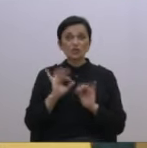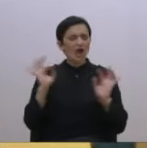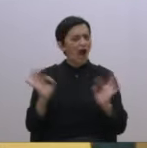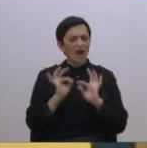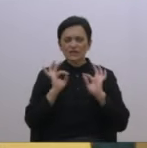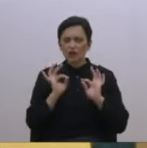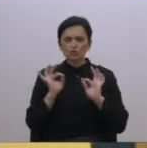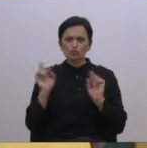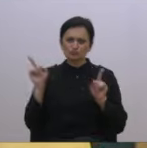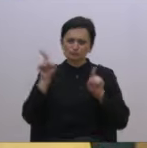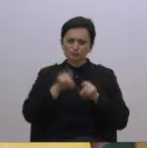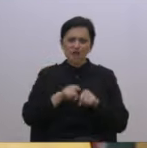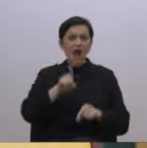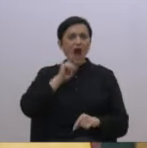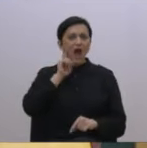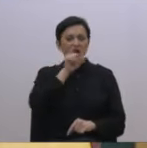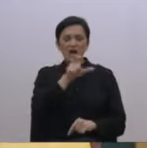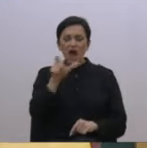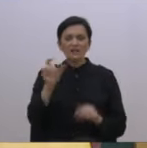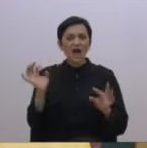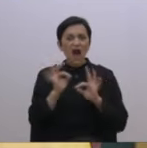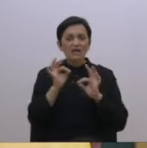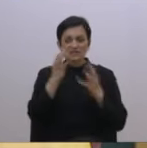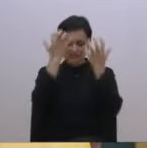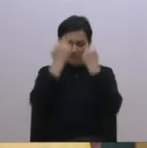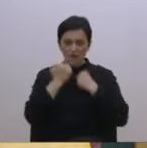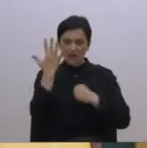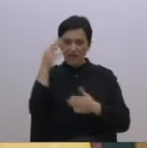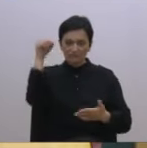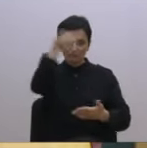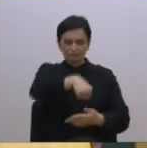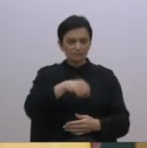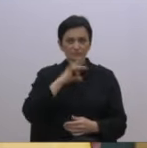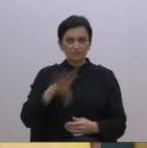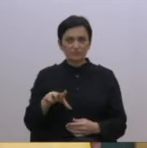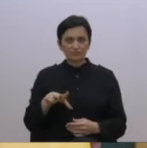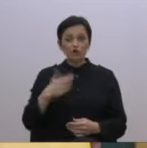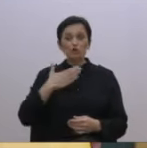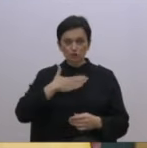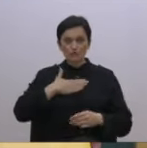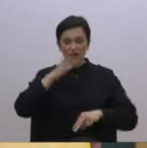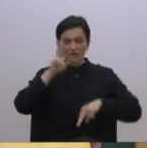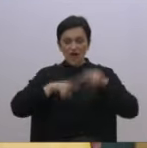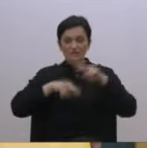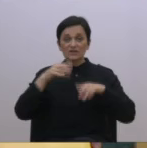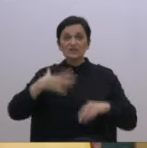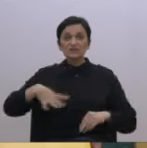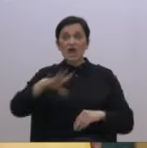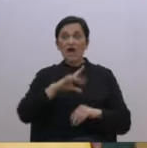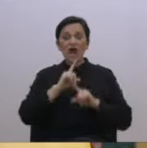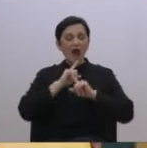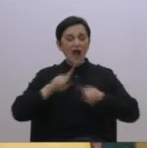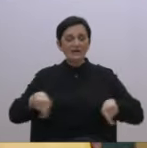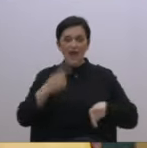არასდროს არავინ ახალგაზდას არასდროს პეცრაზმელი ხელს არ დაარტყავს. ჩვენ ავაშენებთ საქართველოს, სადაც აღარ